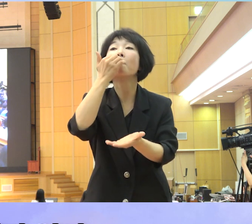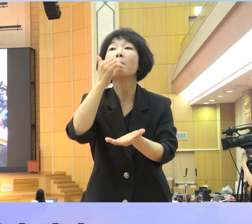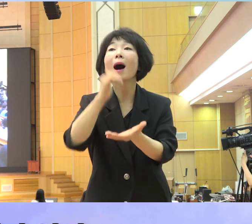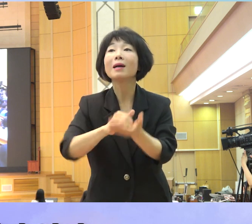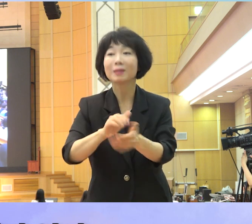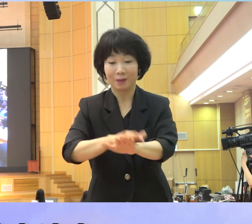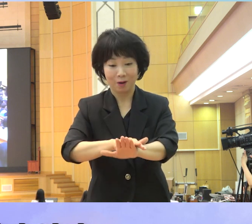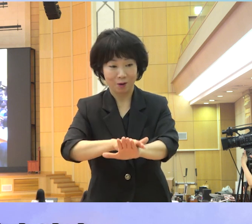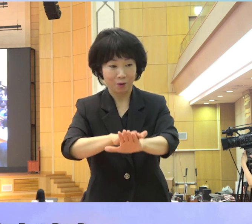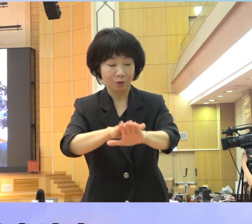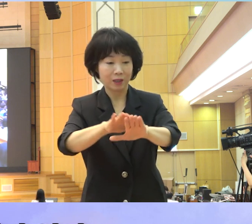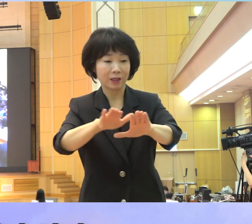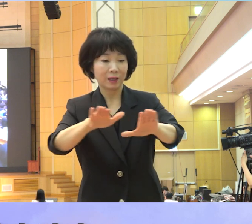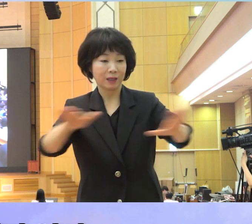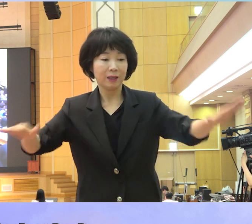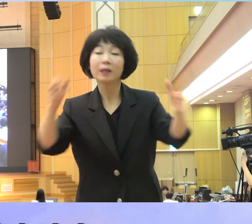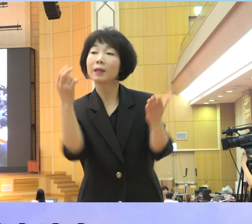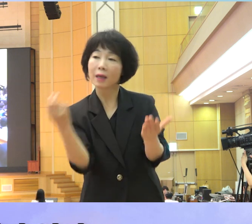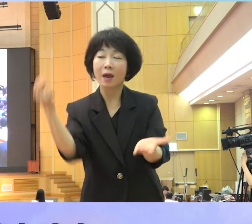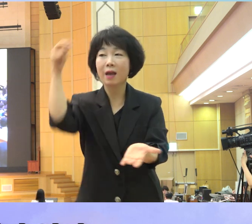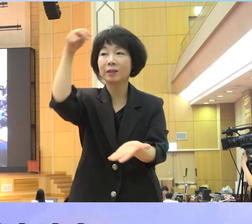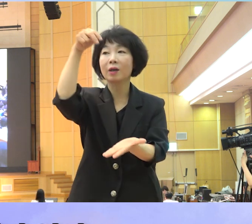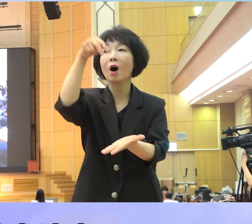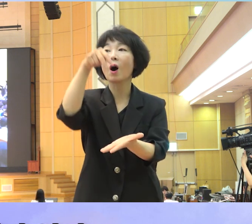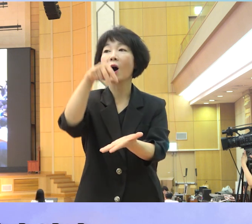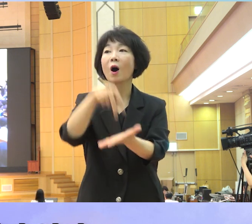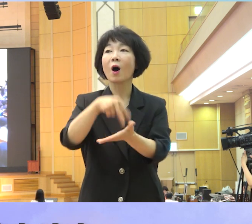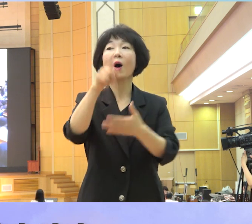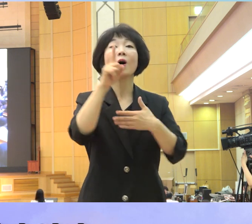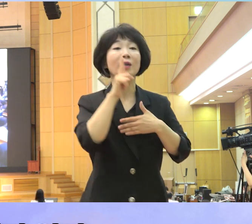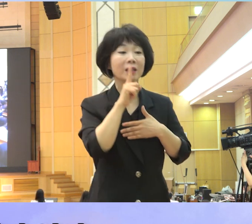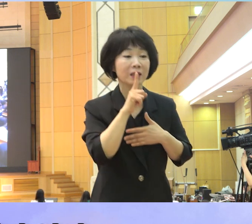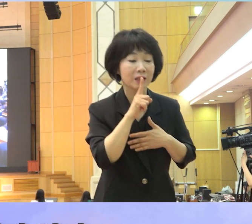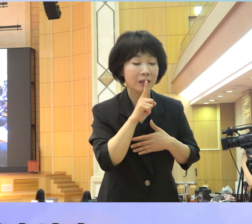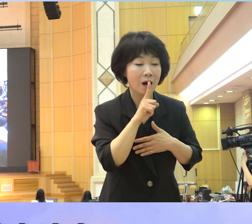그 반석 위에